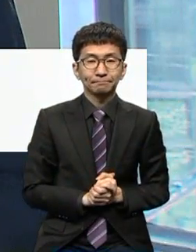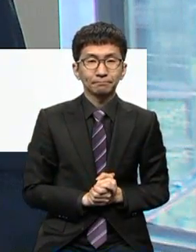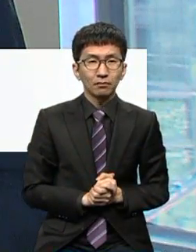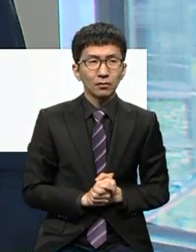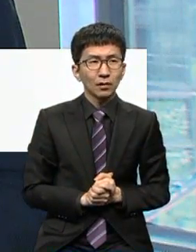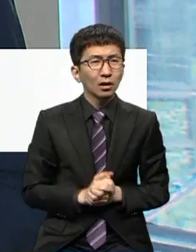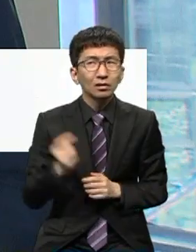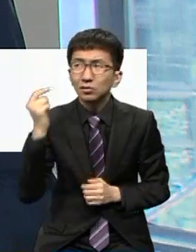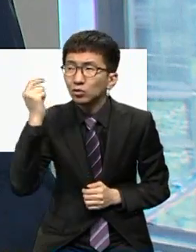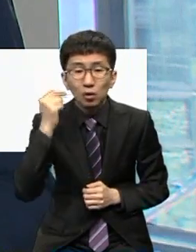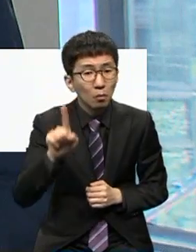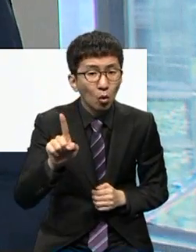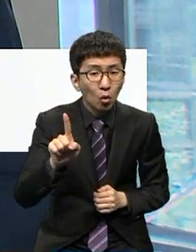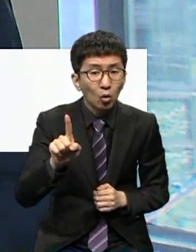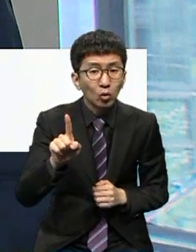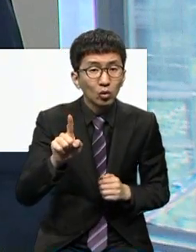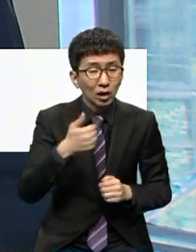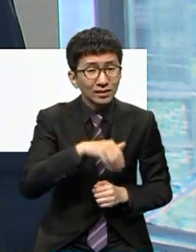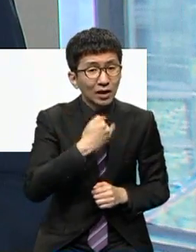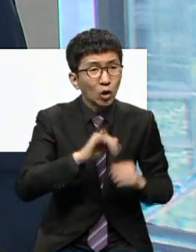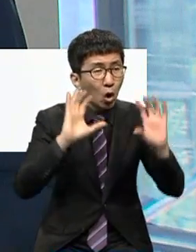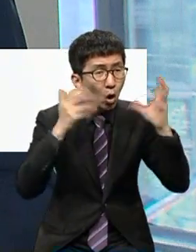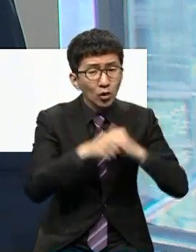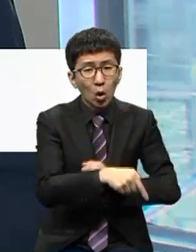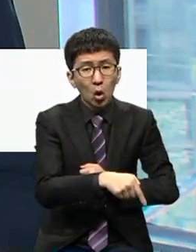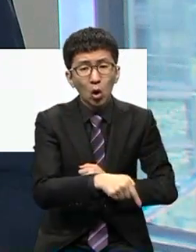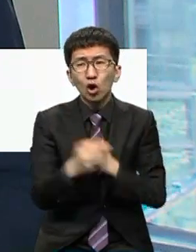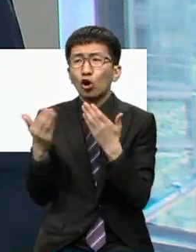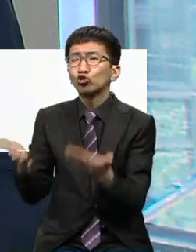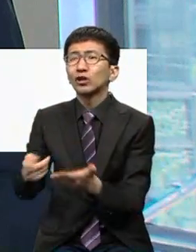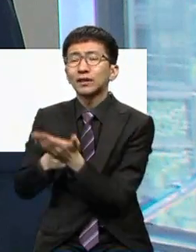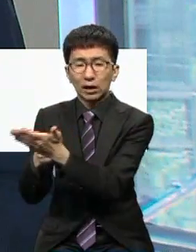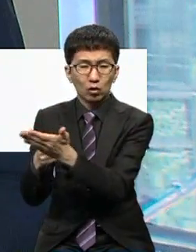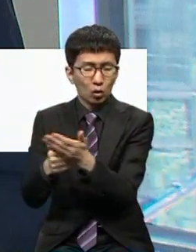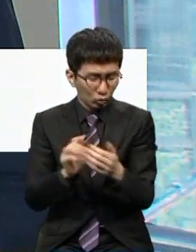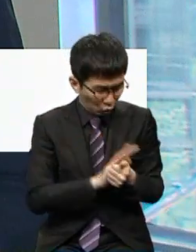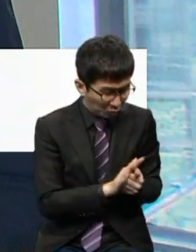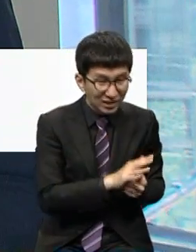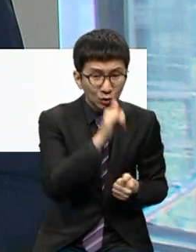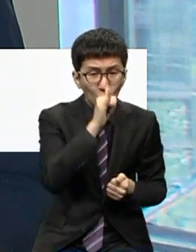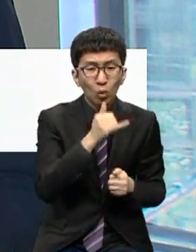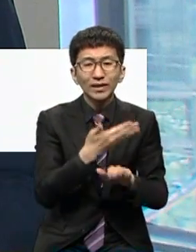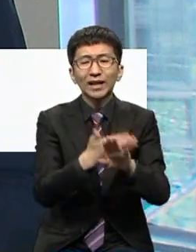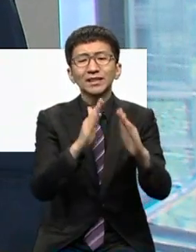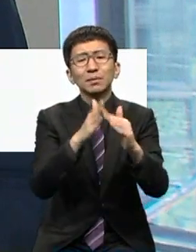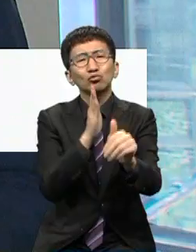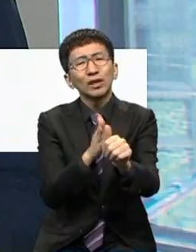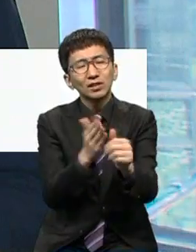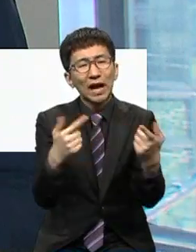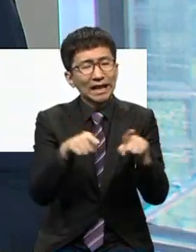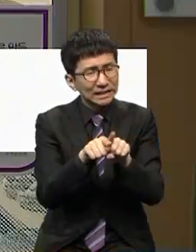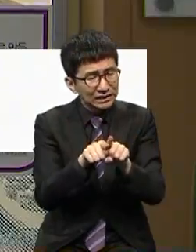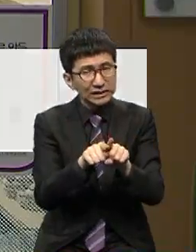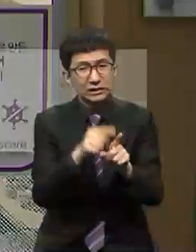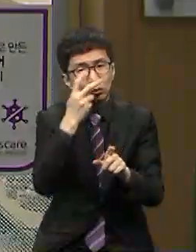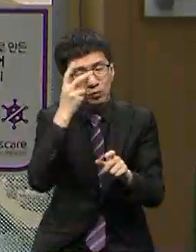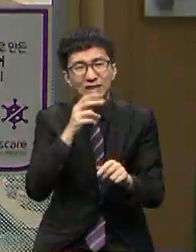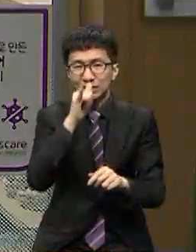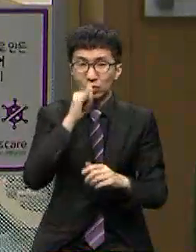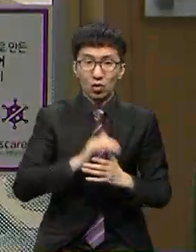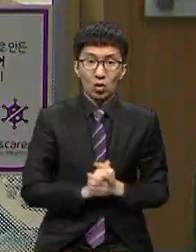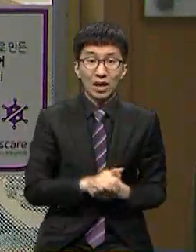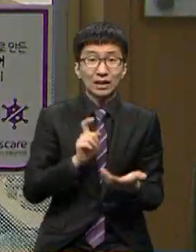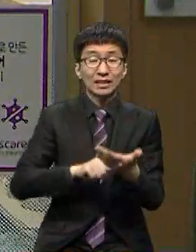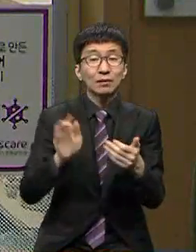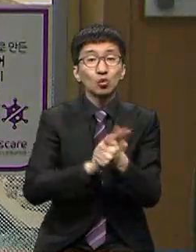뭐 아이가 어릴 경우에는 자기 휴가 내가지고 애들 돌보기도 하고 아니면 다른 집에 부탁해가지고 같이 봐주기도 하고. 긴급